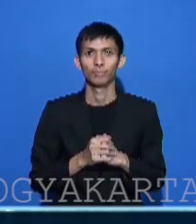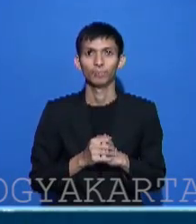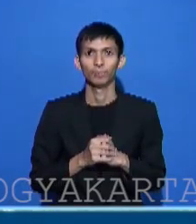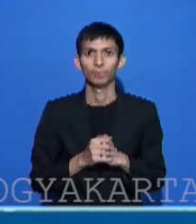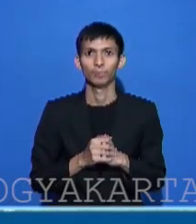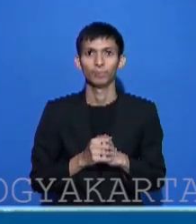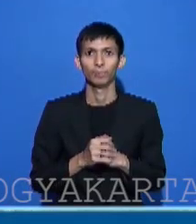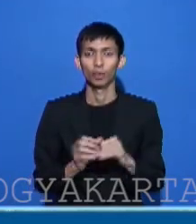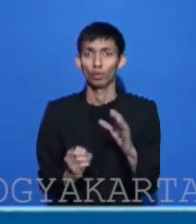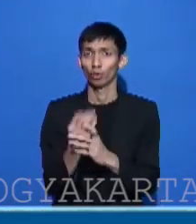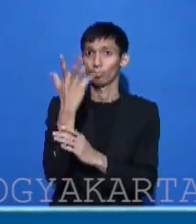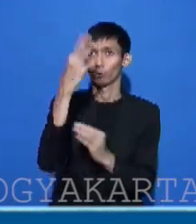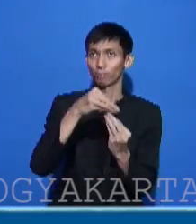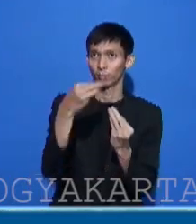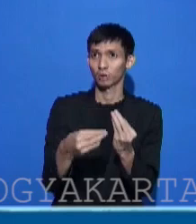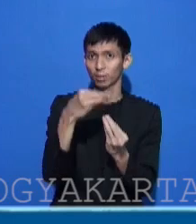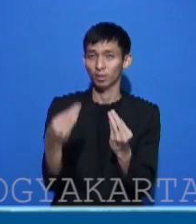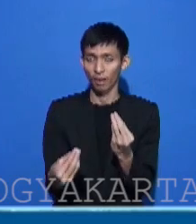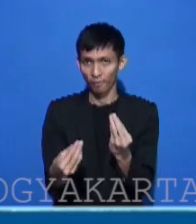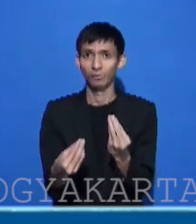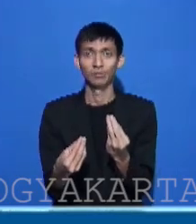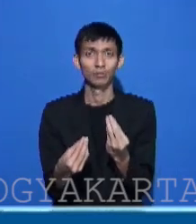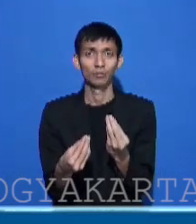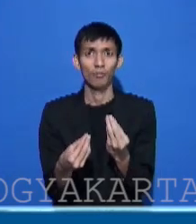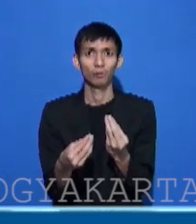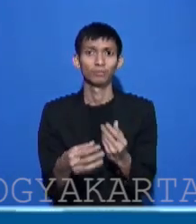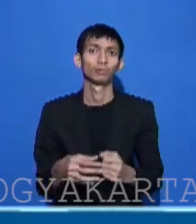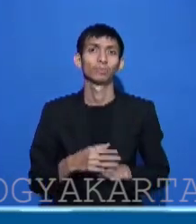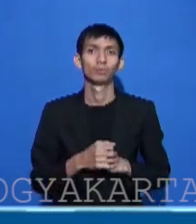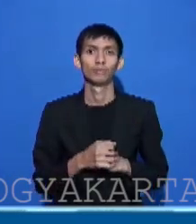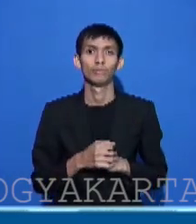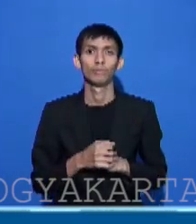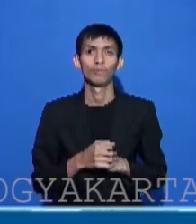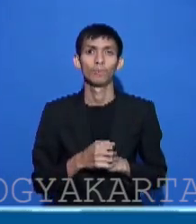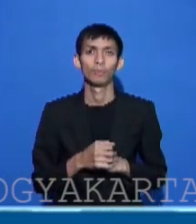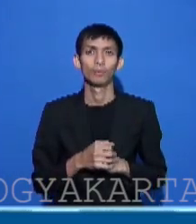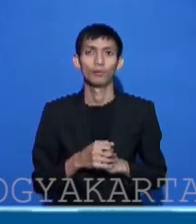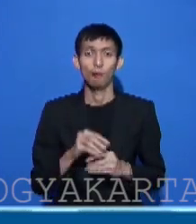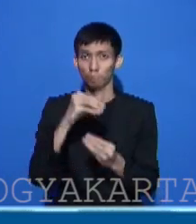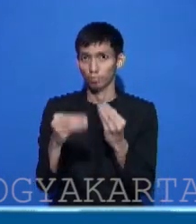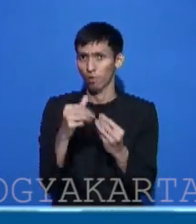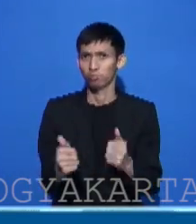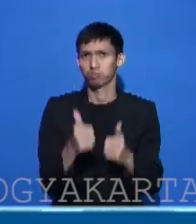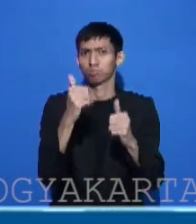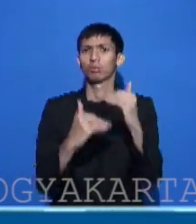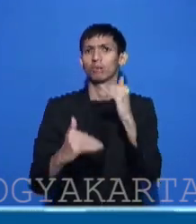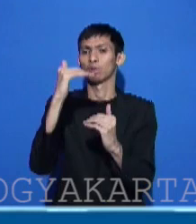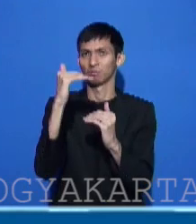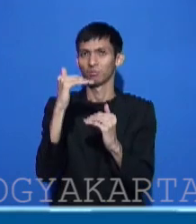tanaman buah pisang mujudaken 1 nggaling Jenis tanaman ingkang murakapi produktifikasi pun inggilan anggenipun